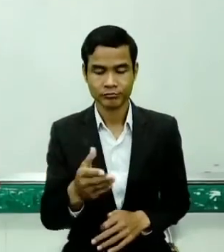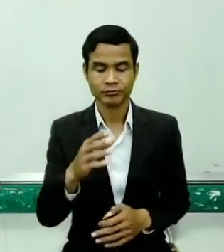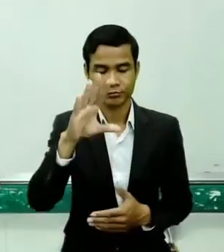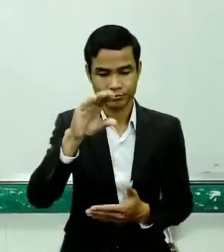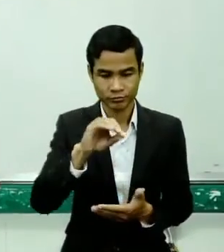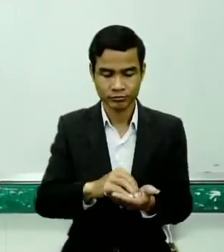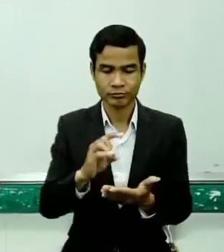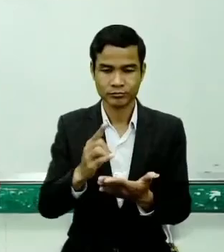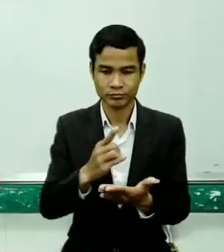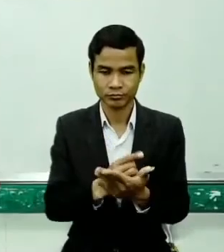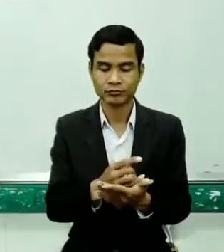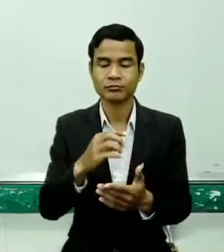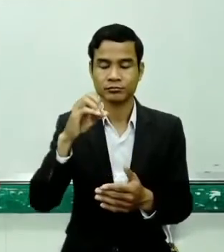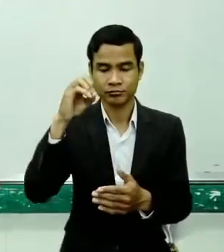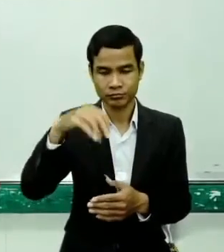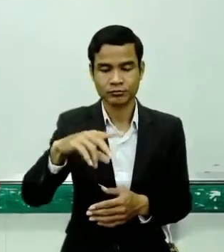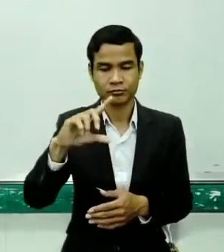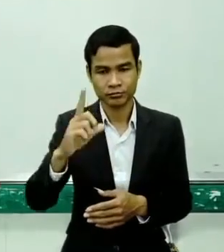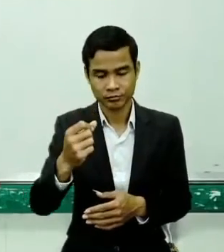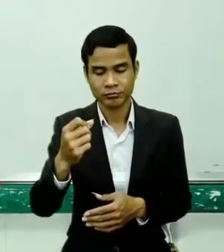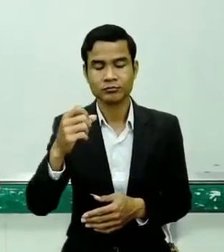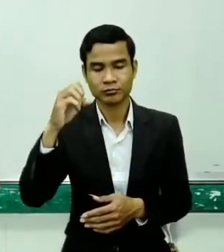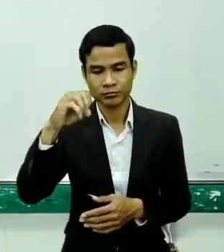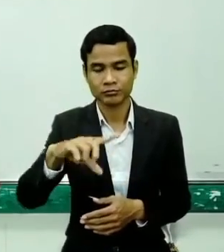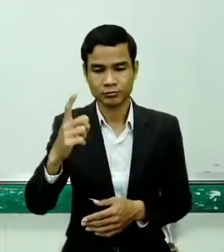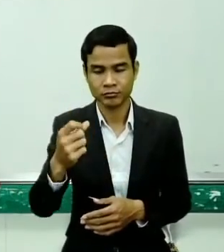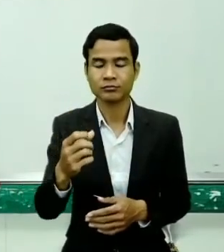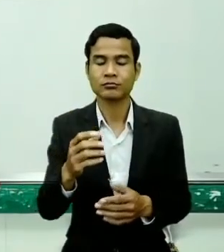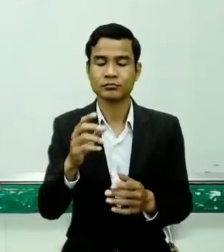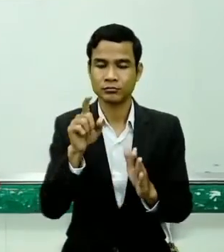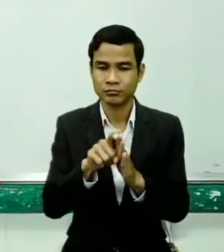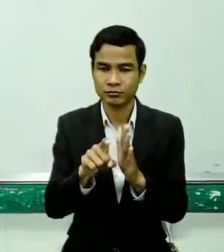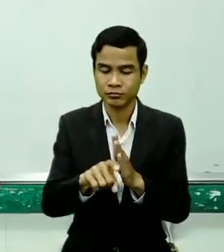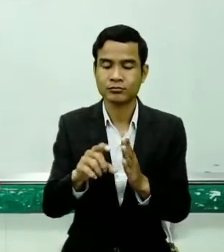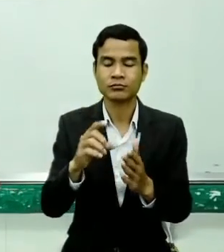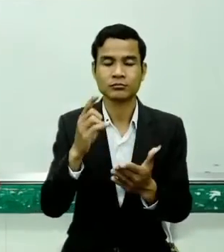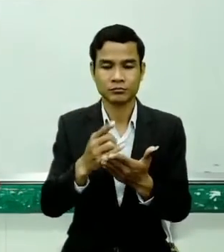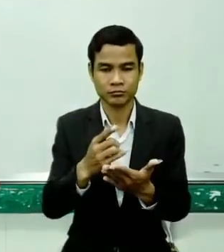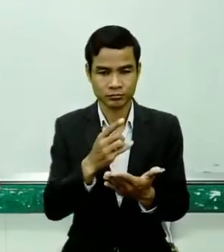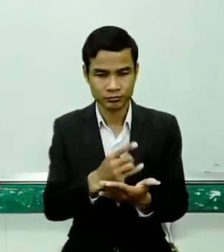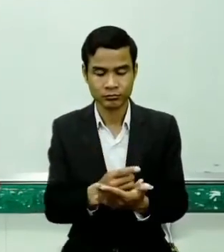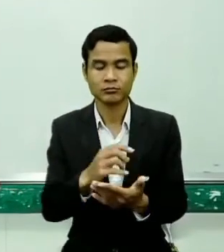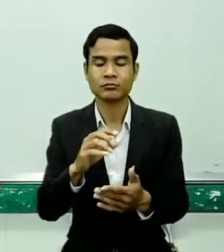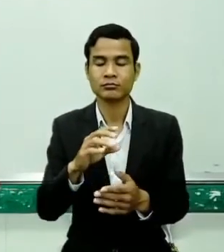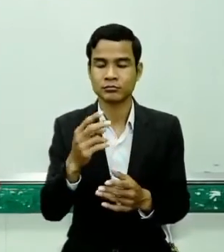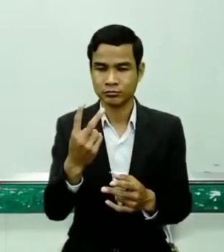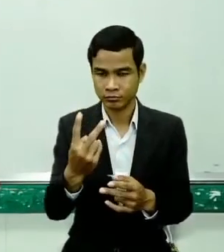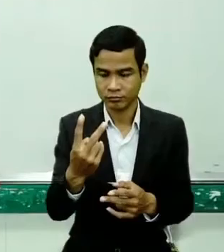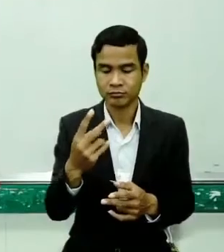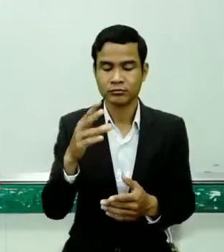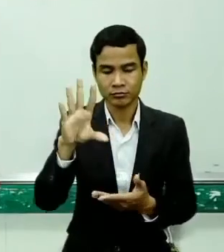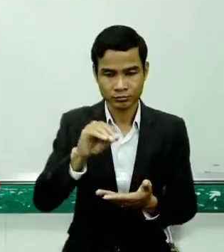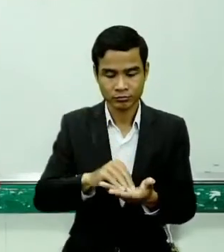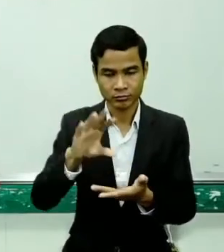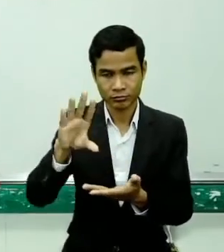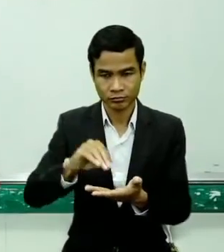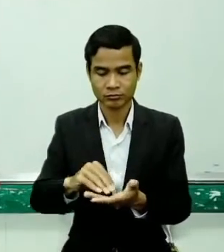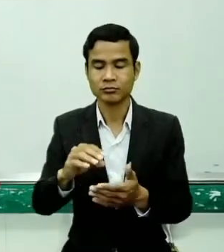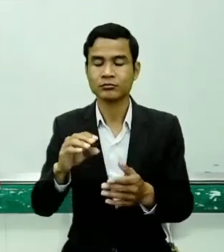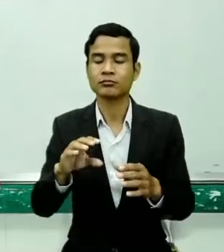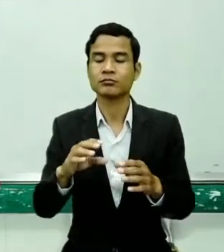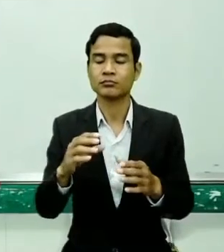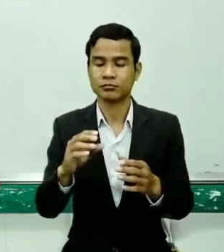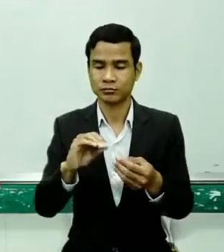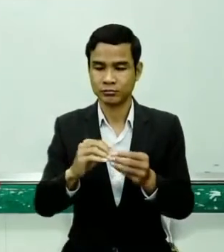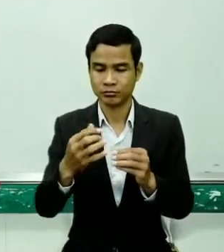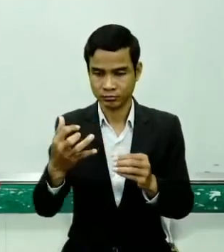cọt nơi đã thay khai phong nè con á. Hai xong sử xê chân nón chương rôn rồi bỏ dương tiếng pí. Chà, tì bẩm pí